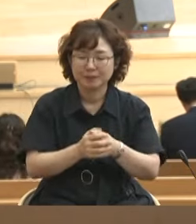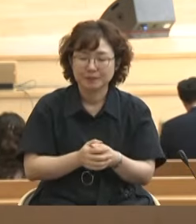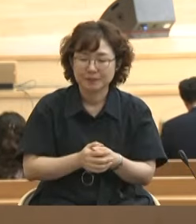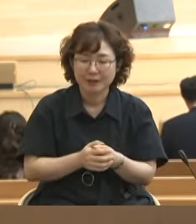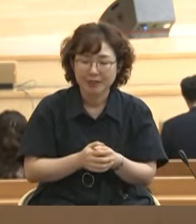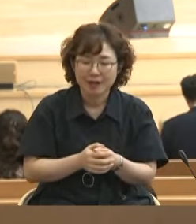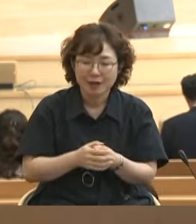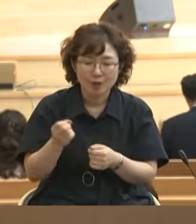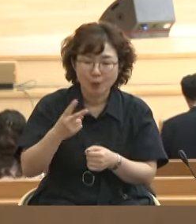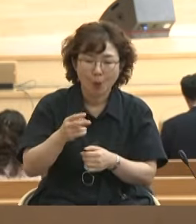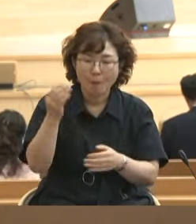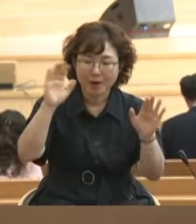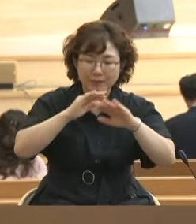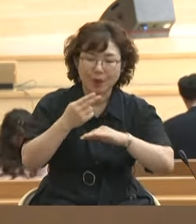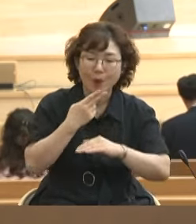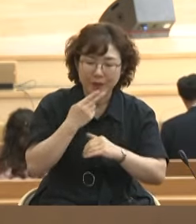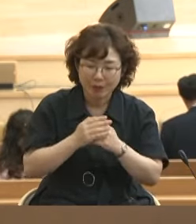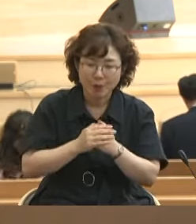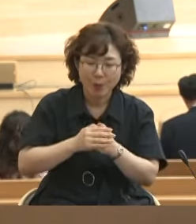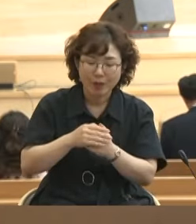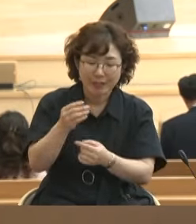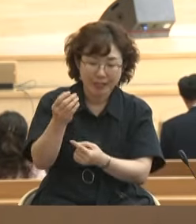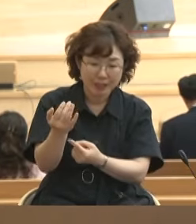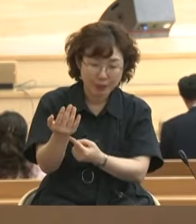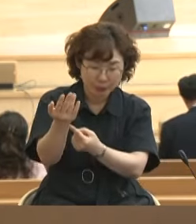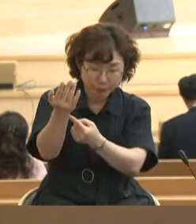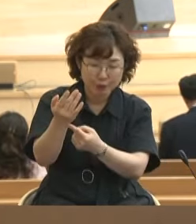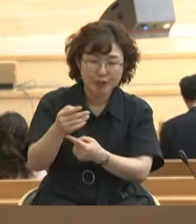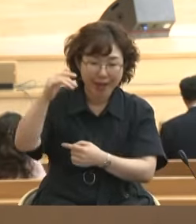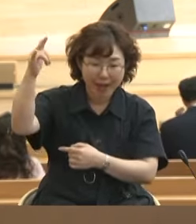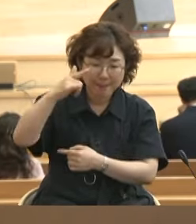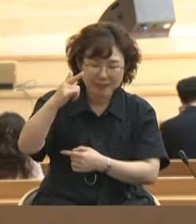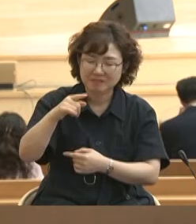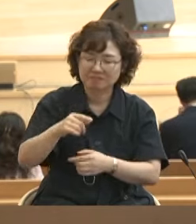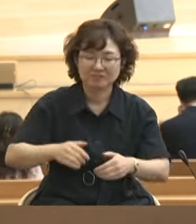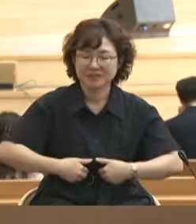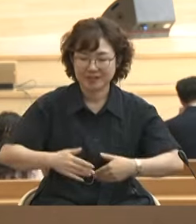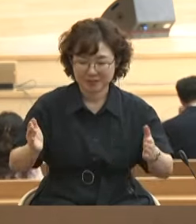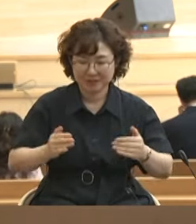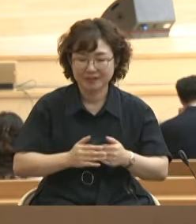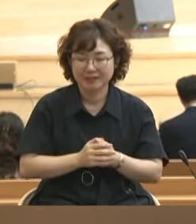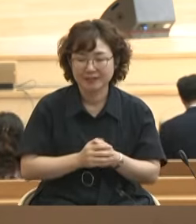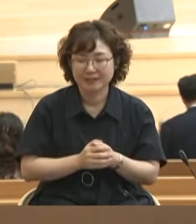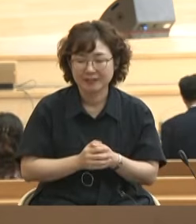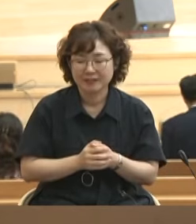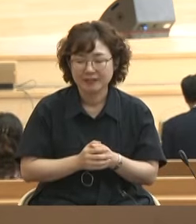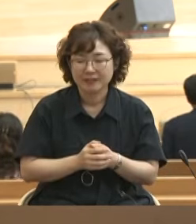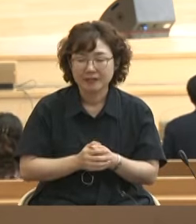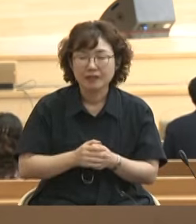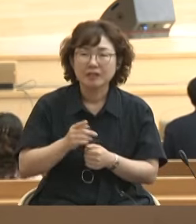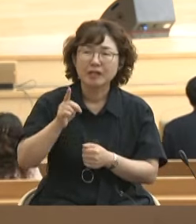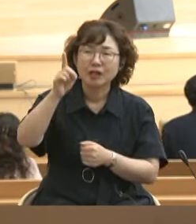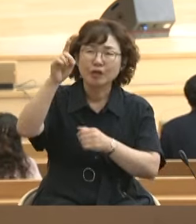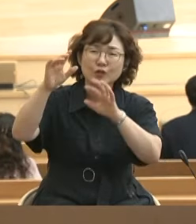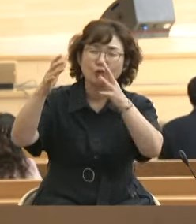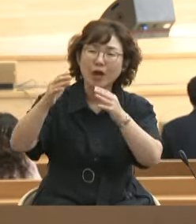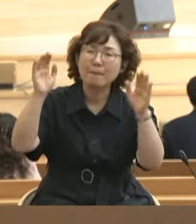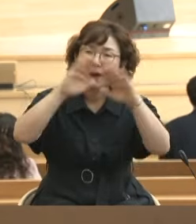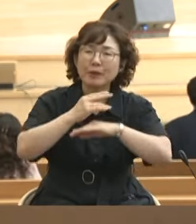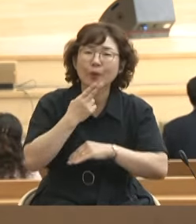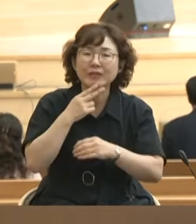시작. 다시 밤이 없겠고 등불과 햇빛이 쓸데없으니. 여러분 왜 천국에 밤이